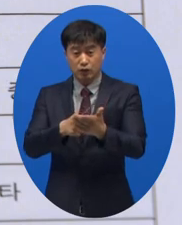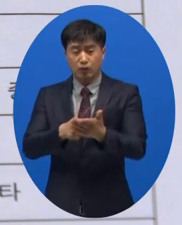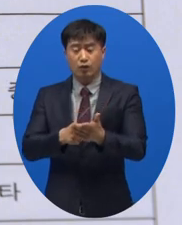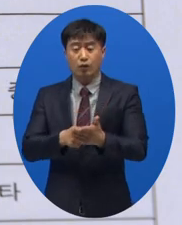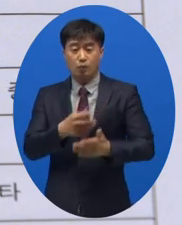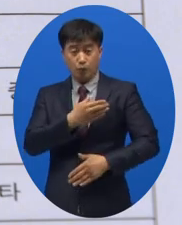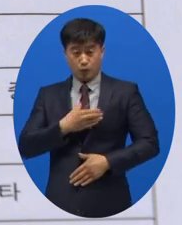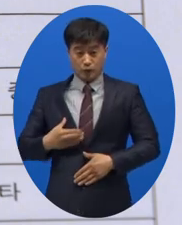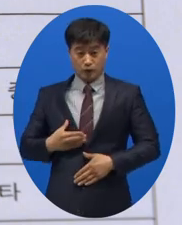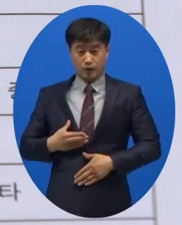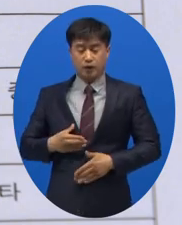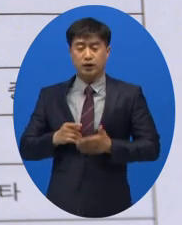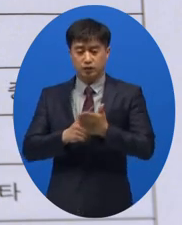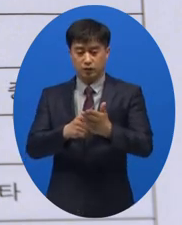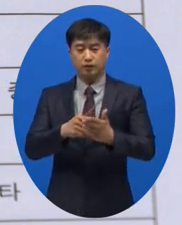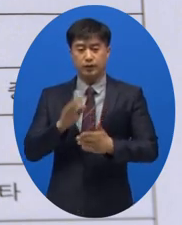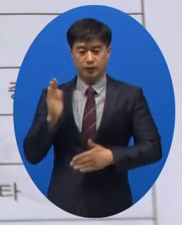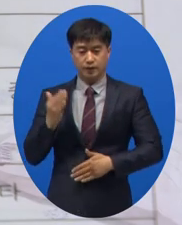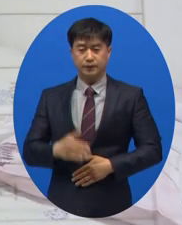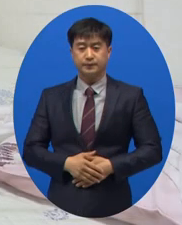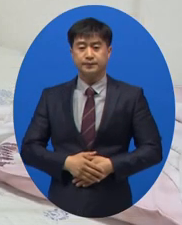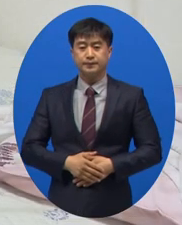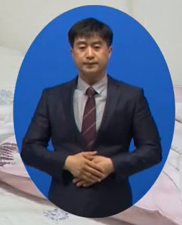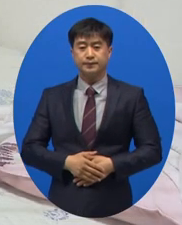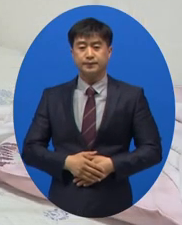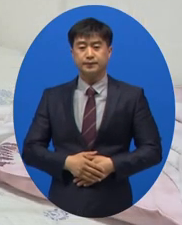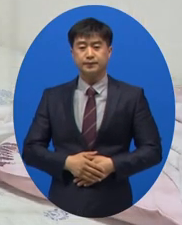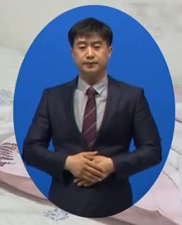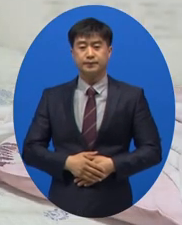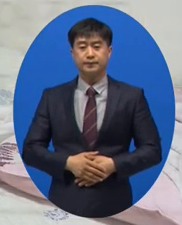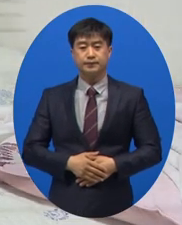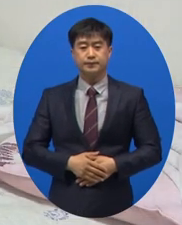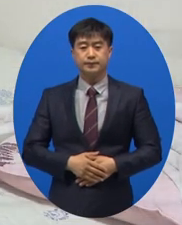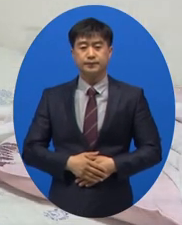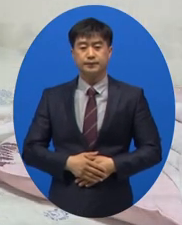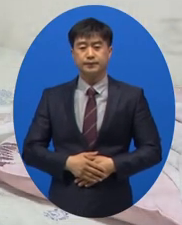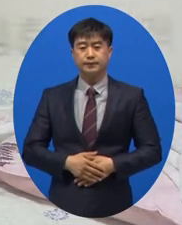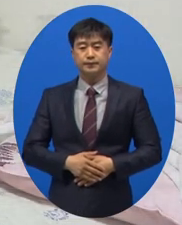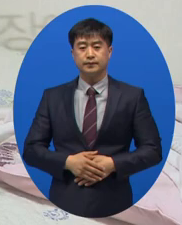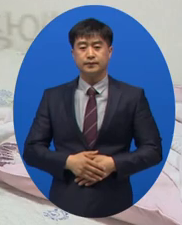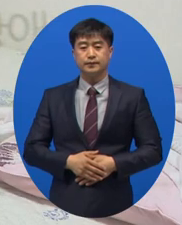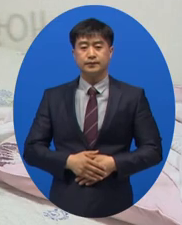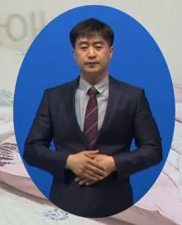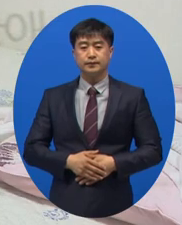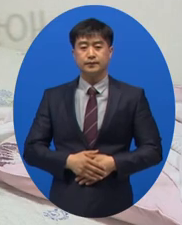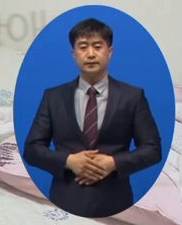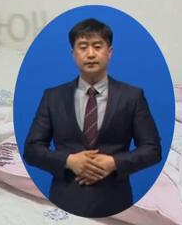읍면동 행정복지센터에서 하면 됩니다. 경기 GTV 최창순입니다.